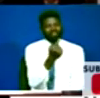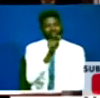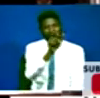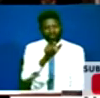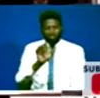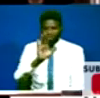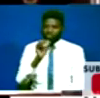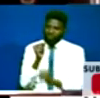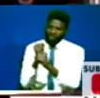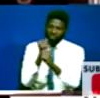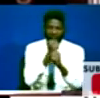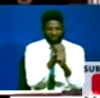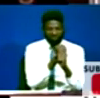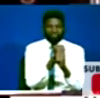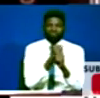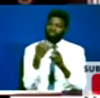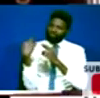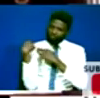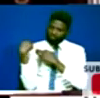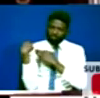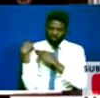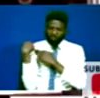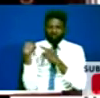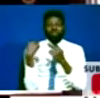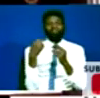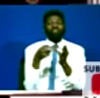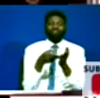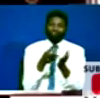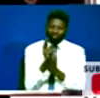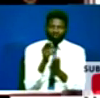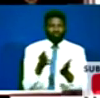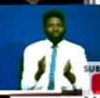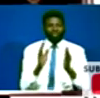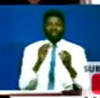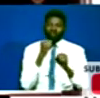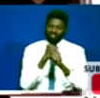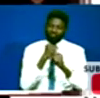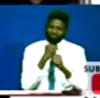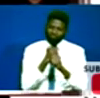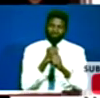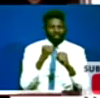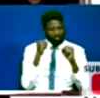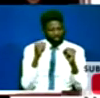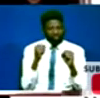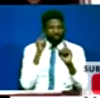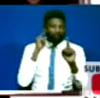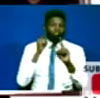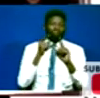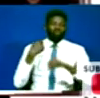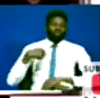kazi kwa uadilifu, kwa kujitolea, kwa bidii, ili tuweze kutengeneza taifa